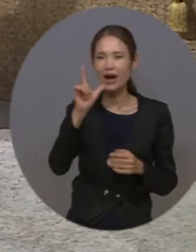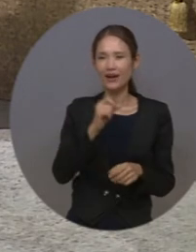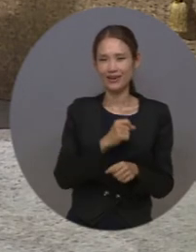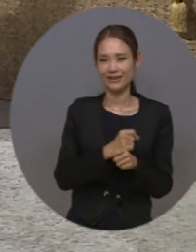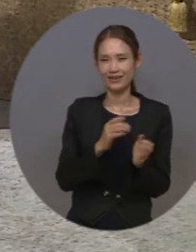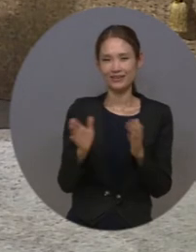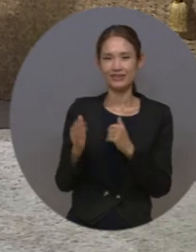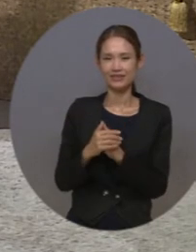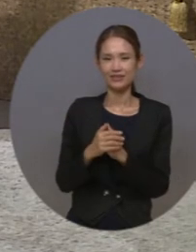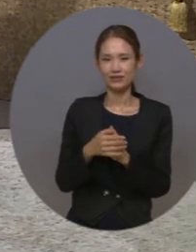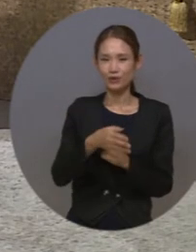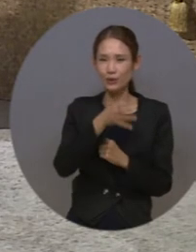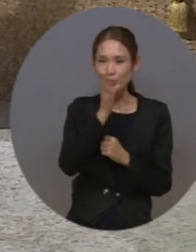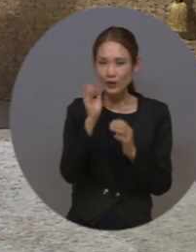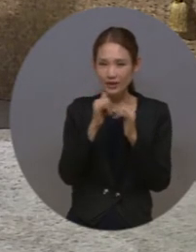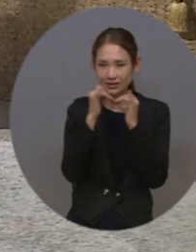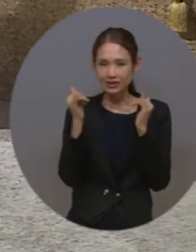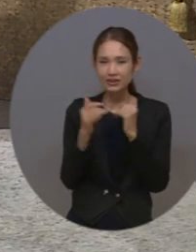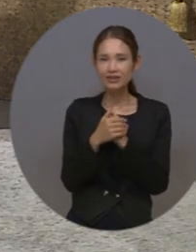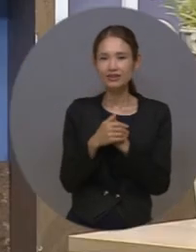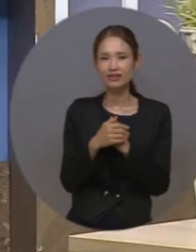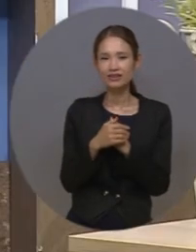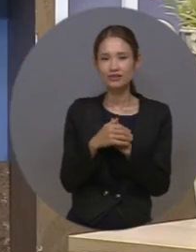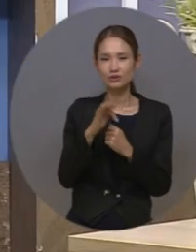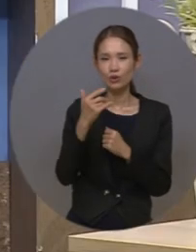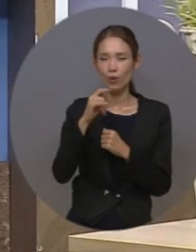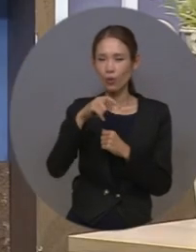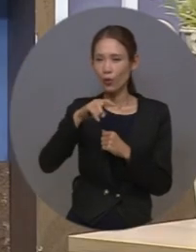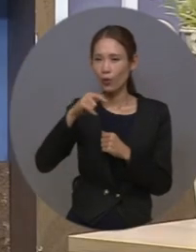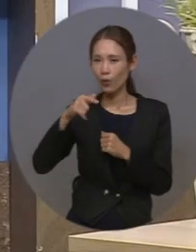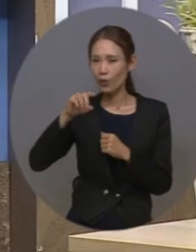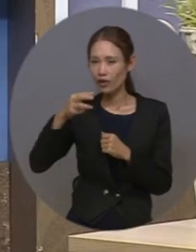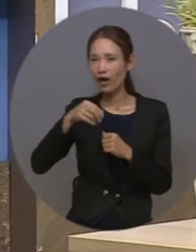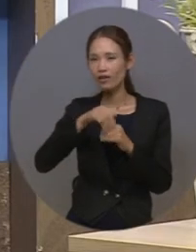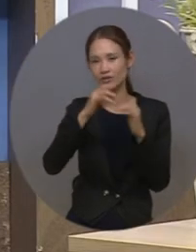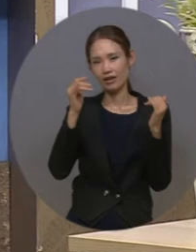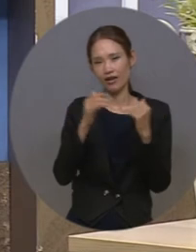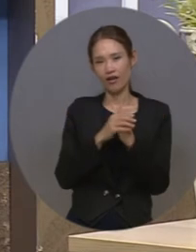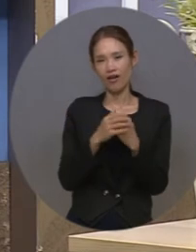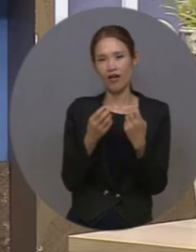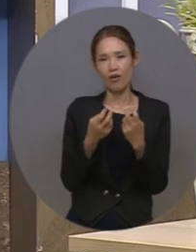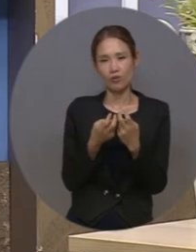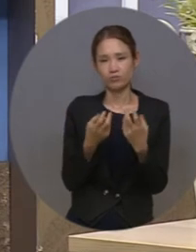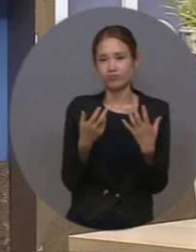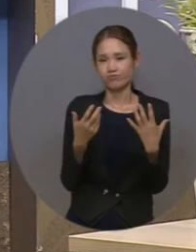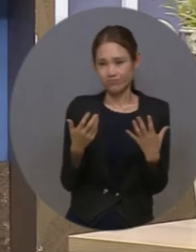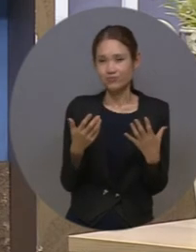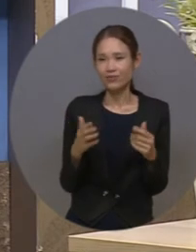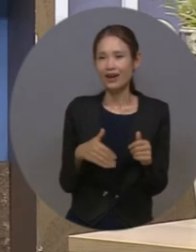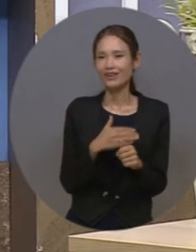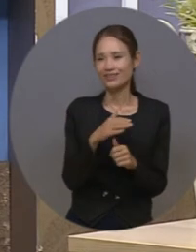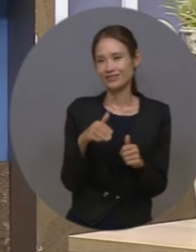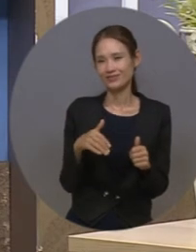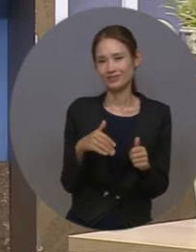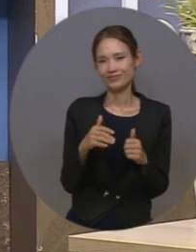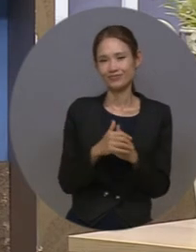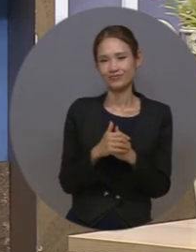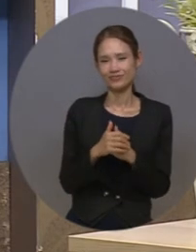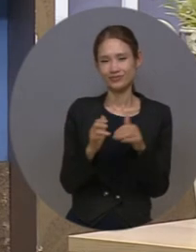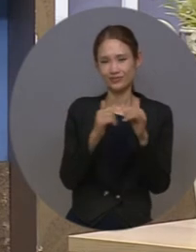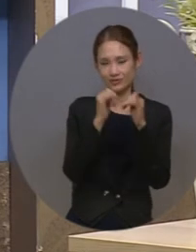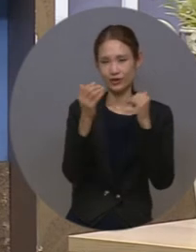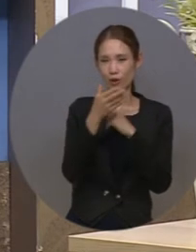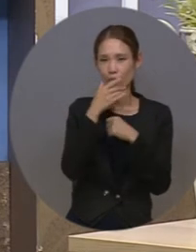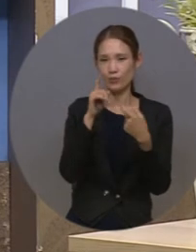그러니까 계속해서 이제 또 고령화사회, 고령사회 하면서 그렇죠. 초고령사회까지 어떻게 보면 피할 수 없는 피할 일이잖아요. 수 없습니다. 예. 네, 그렇기 예. 때문에 이런